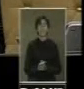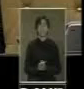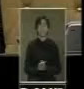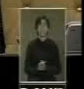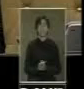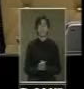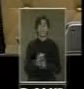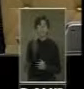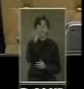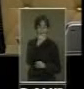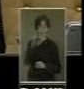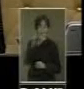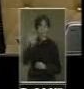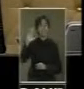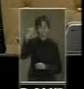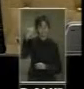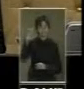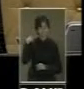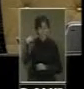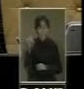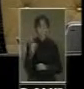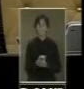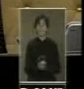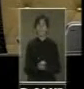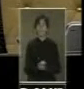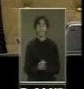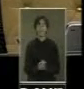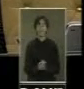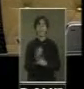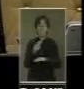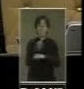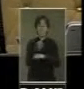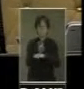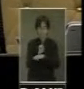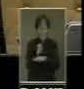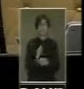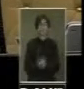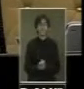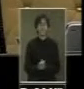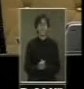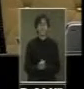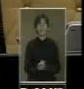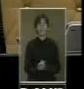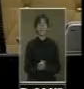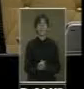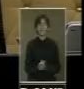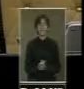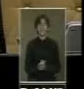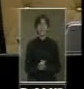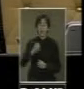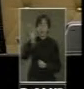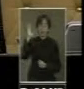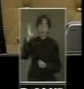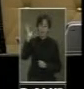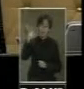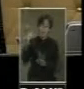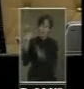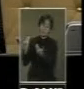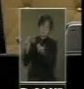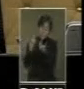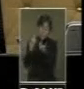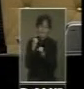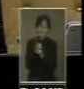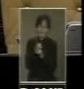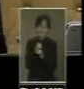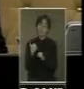ท่านพิเศษมีอะไรครับ ท่านประธานที่เคารพครับบังเอิญท่านอภิปรายพาดพิงหล